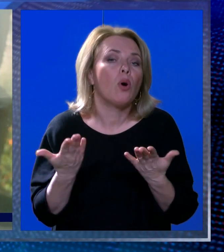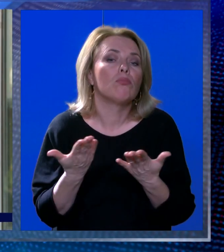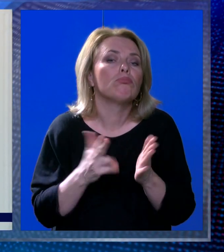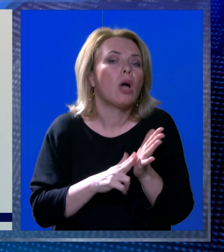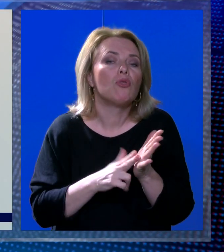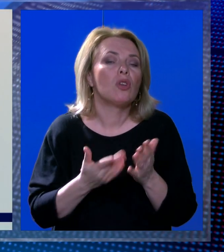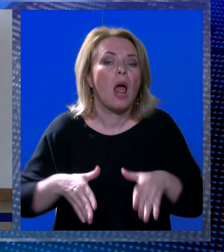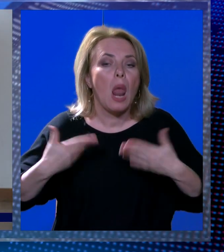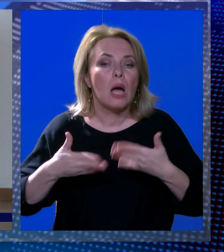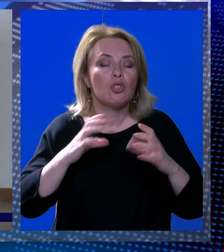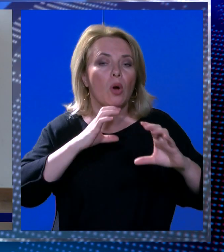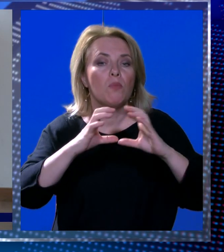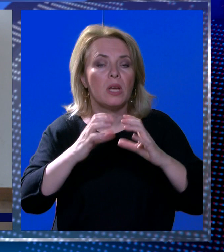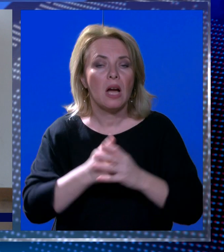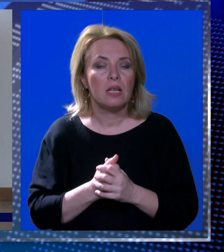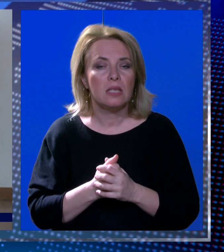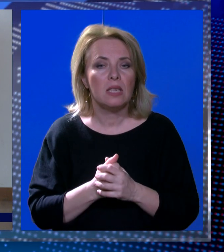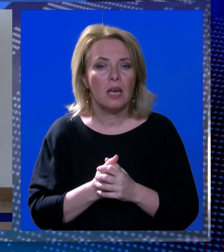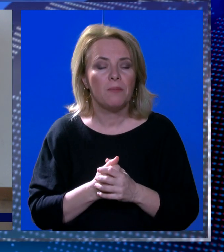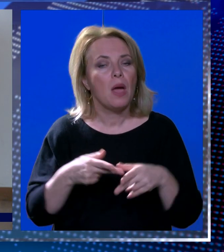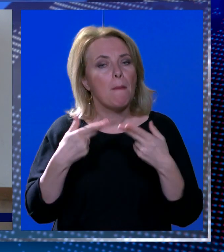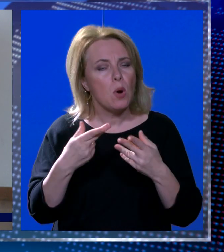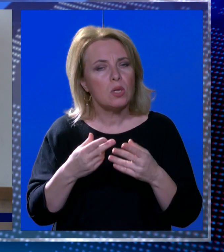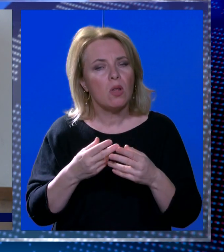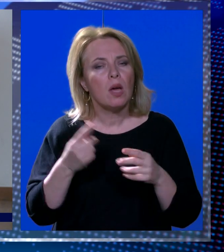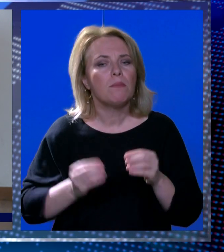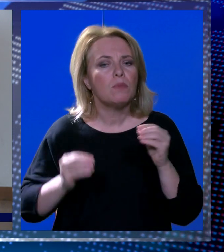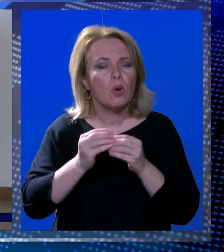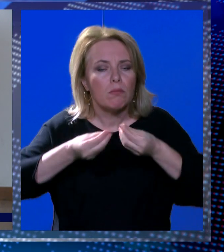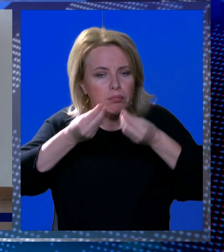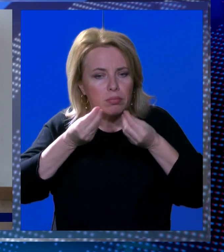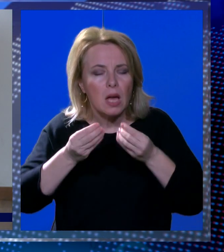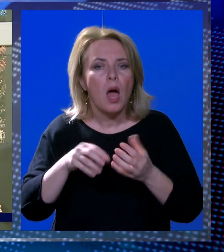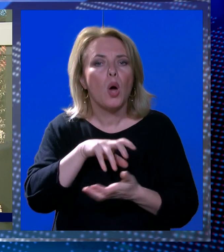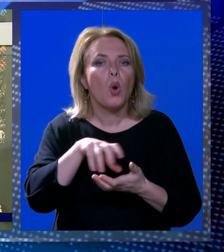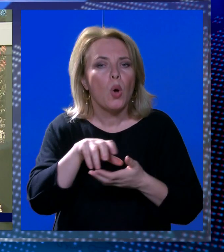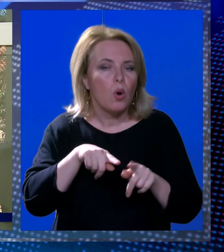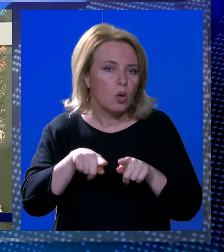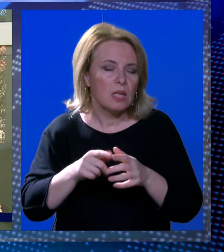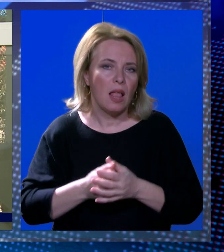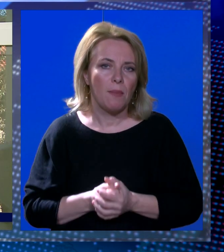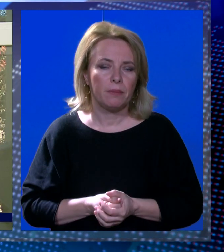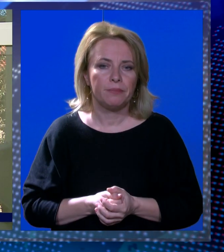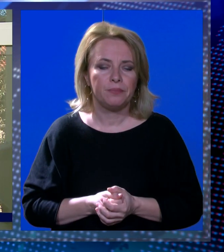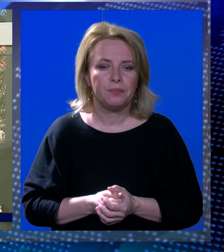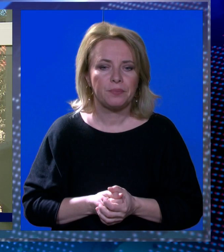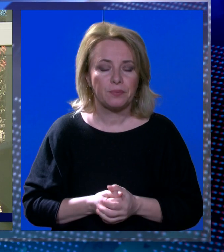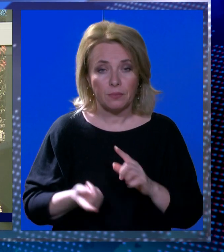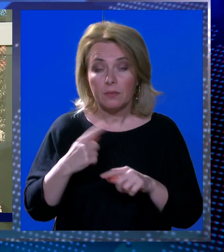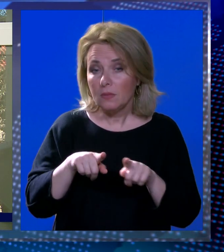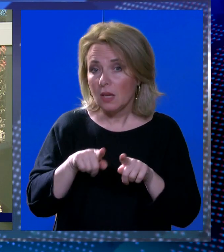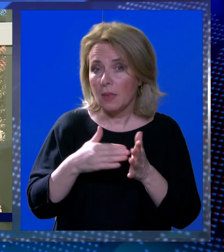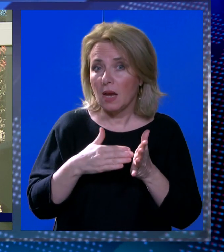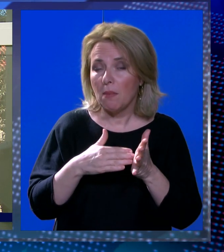jedan od načina lakše komunikacije. Poslao je i određene upute roditeljima. Naravno da